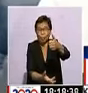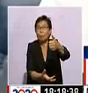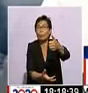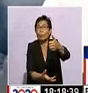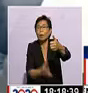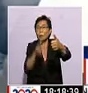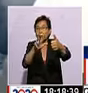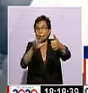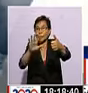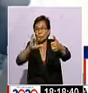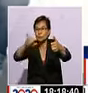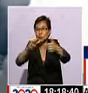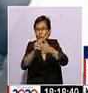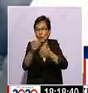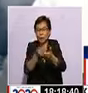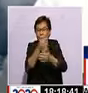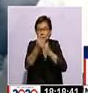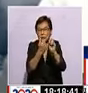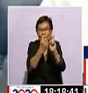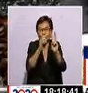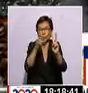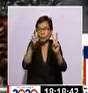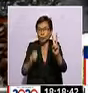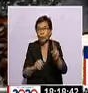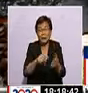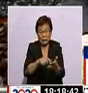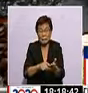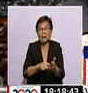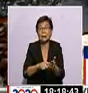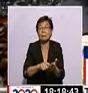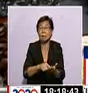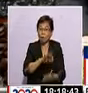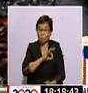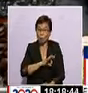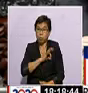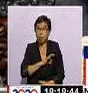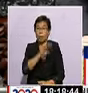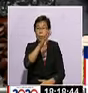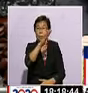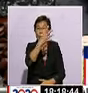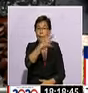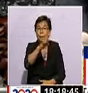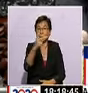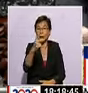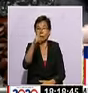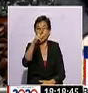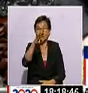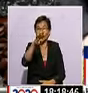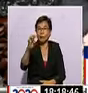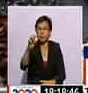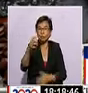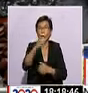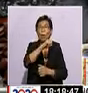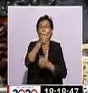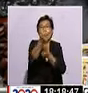sebanyak RM35 juta bagi tahun 2020. Ini akan memberi manfaat kepada 14,400 anggota